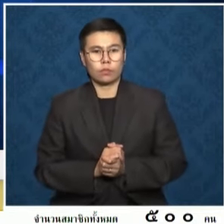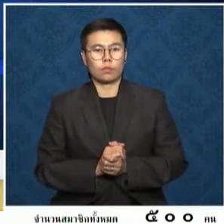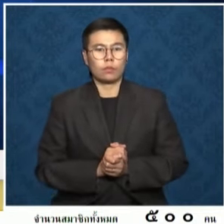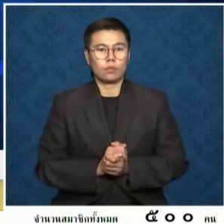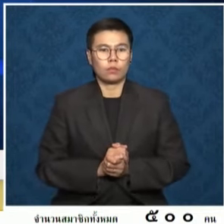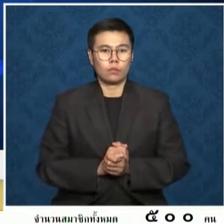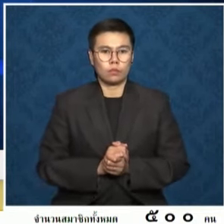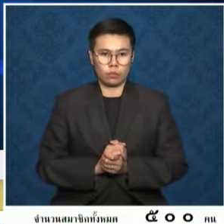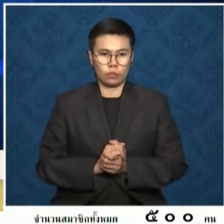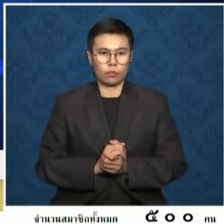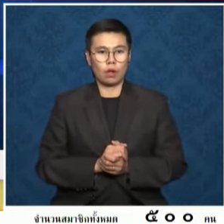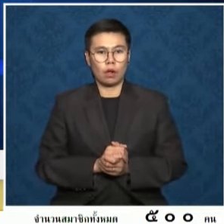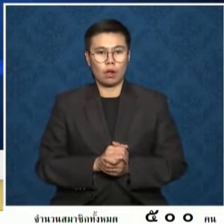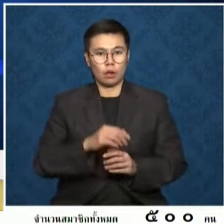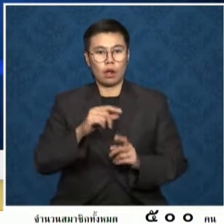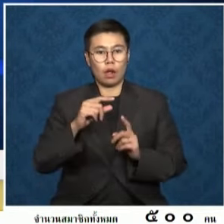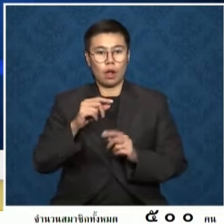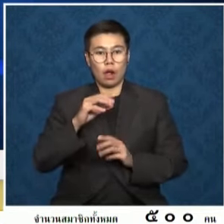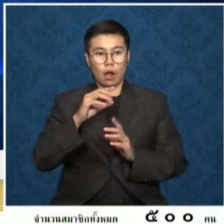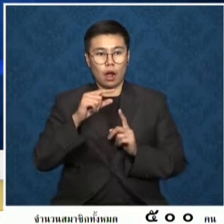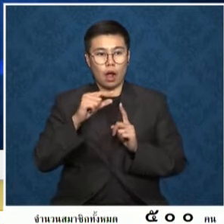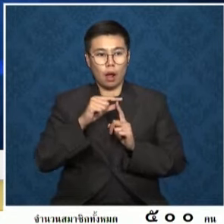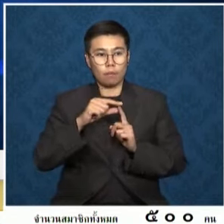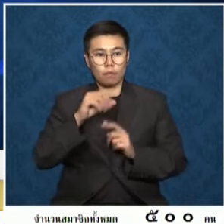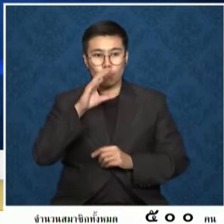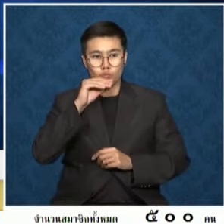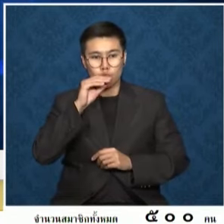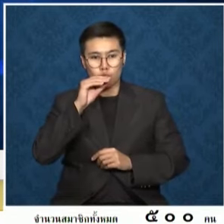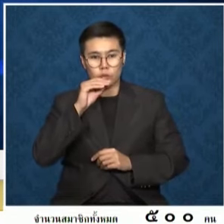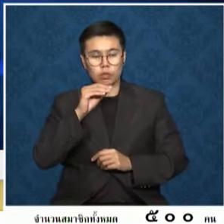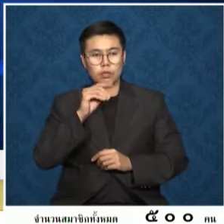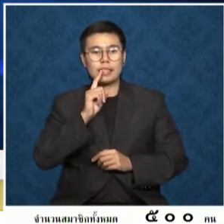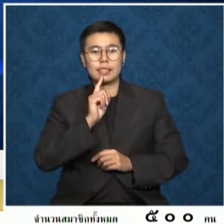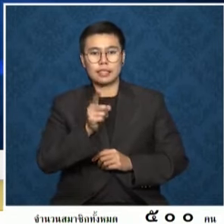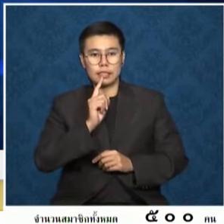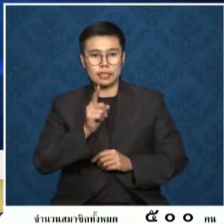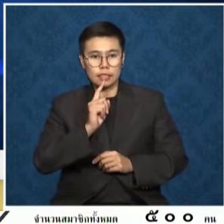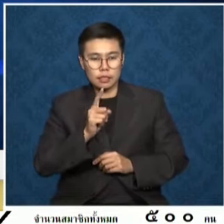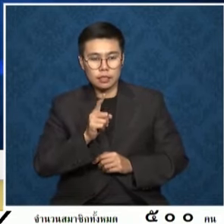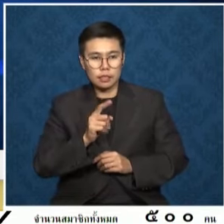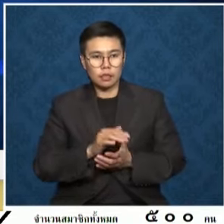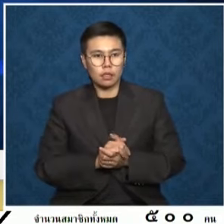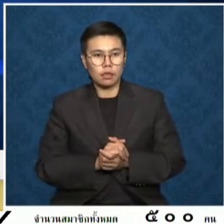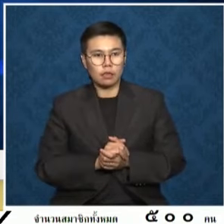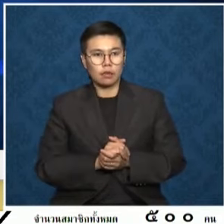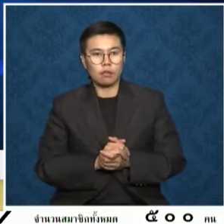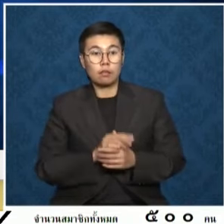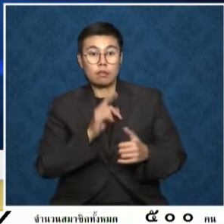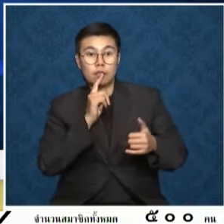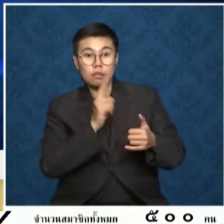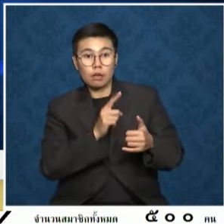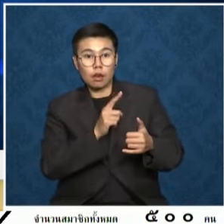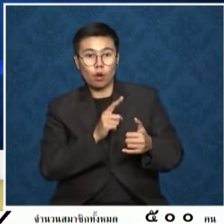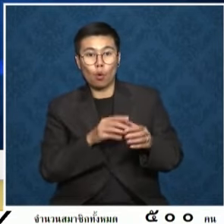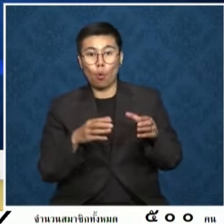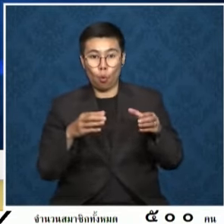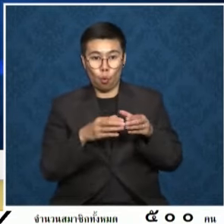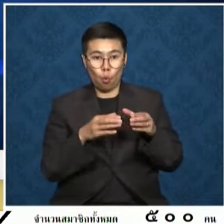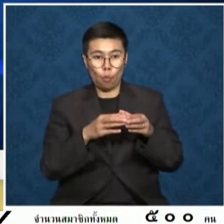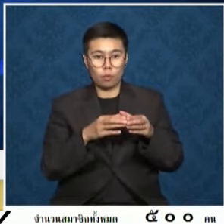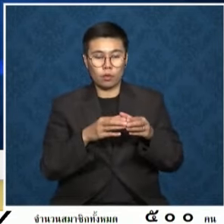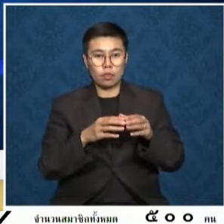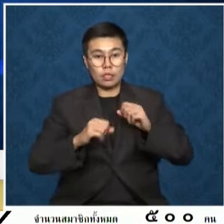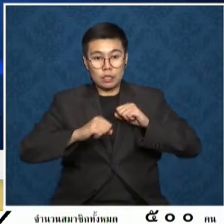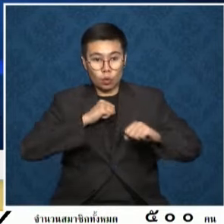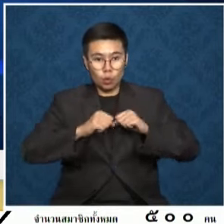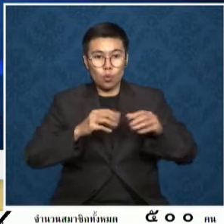ถ้อยคำรุนแรงเหล่านี้สุดท้ายมันนำไปสู่การข่มขู่ว่าจะโยนกลุ่มคนเหล่านี้เยาว